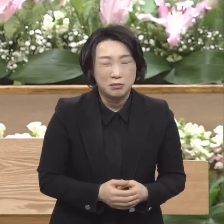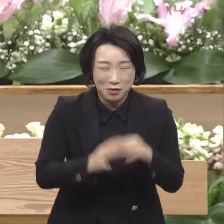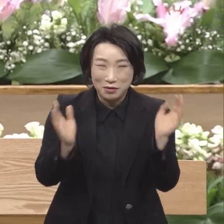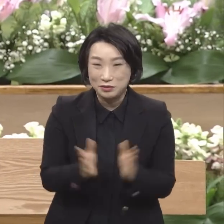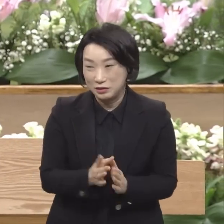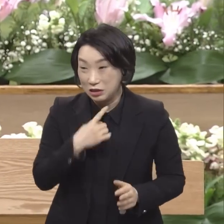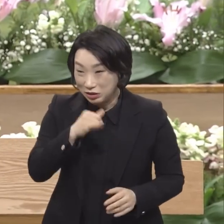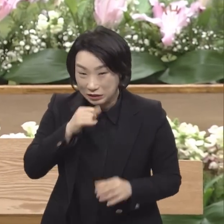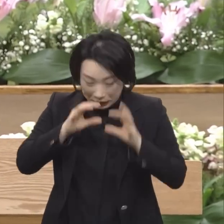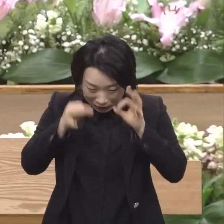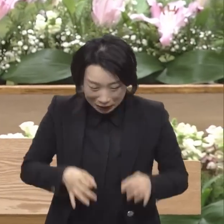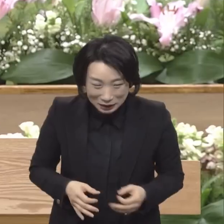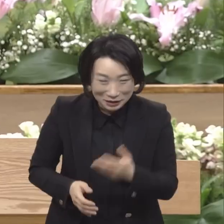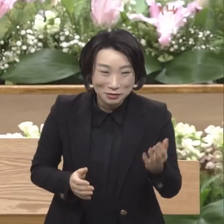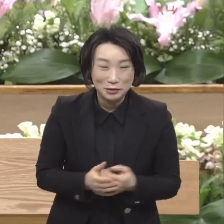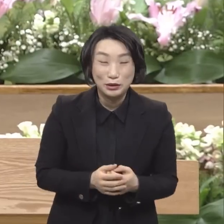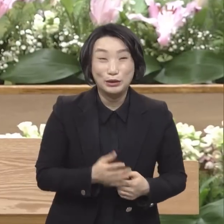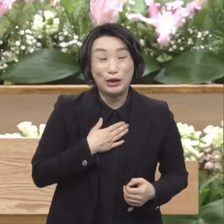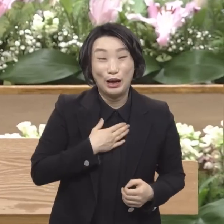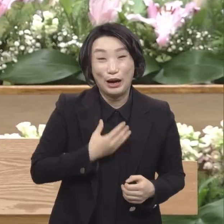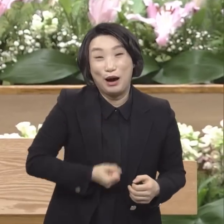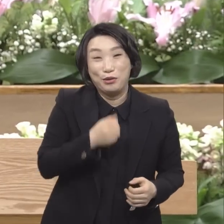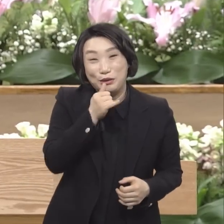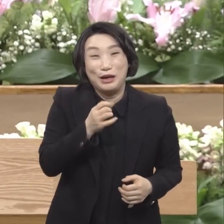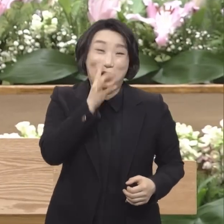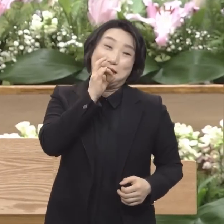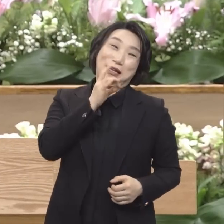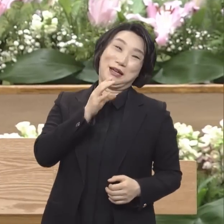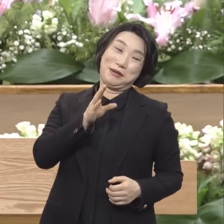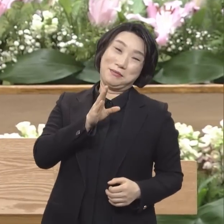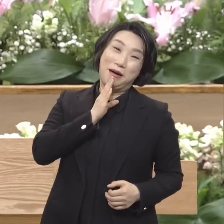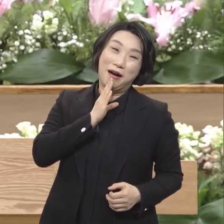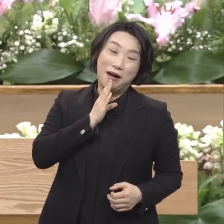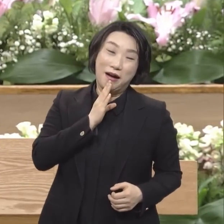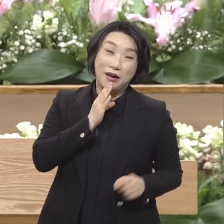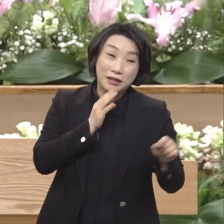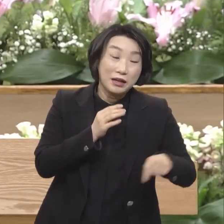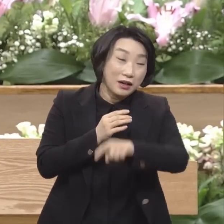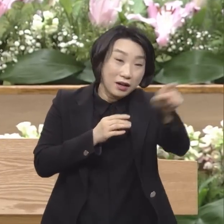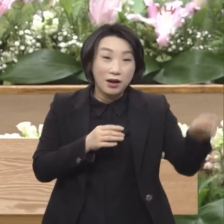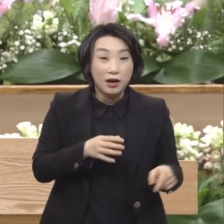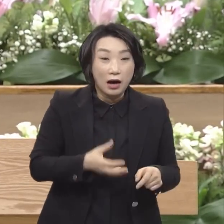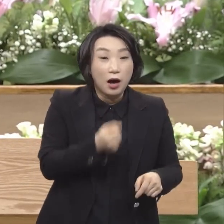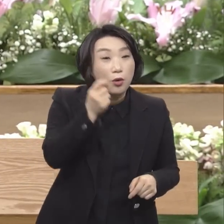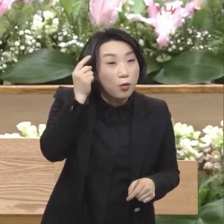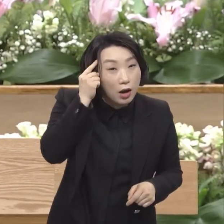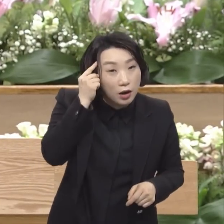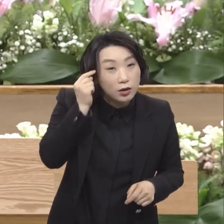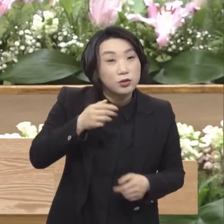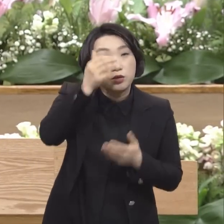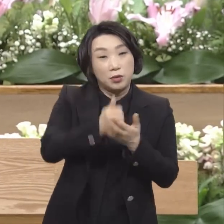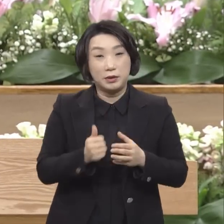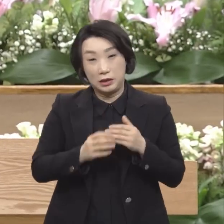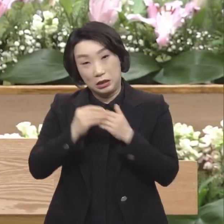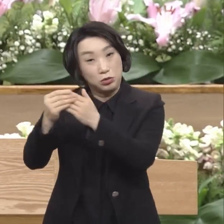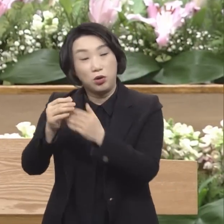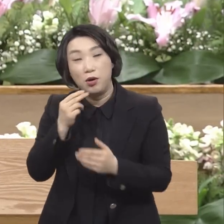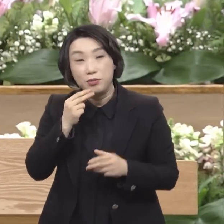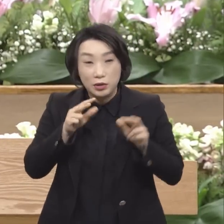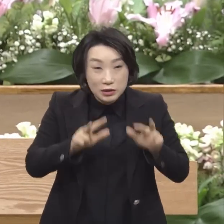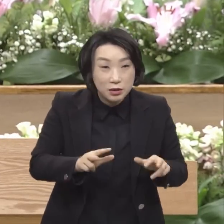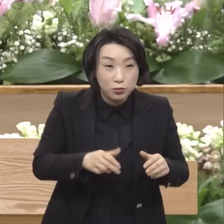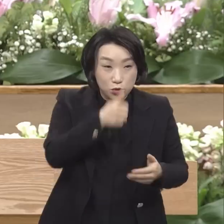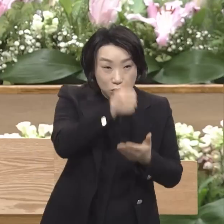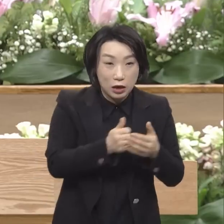들었잖아. 그럼 들어있으면 안 되지. 왜 들어있느냐? 성령이 지배하지 못하고